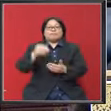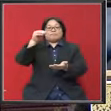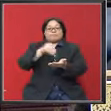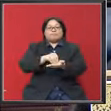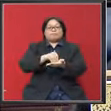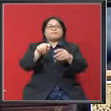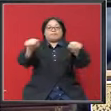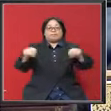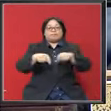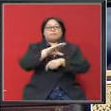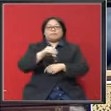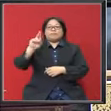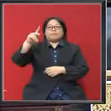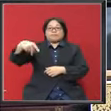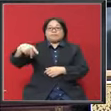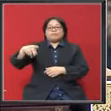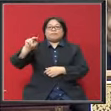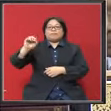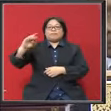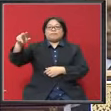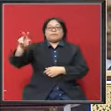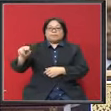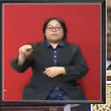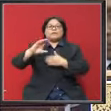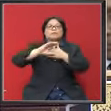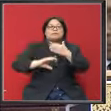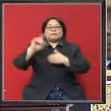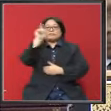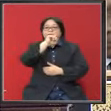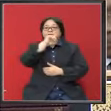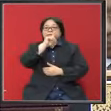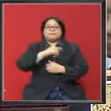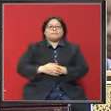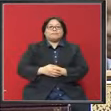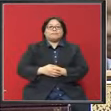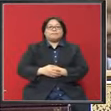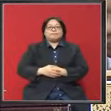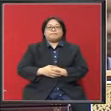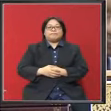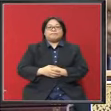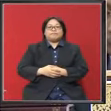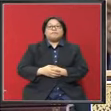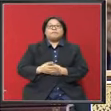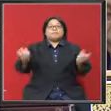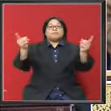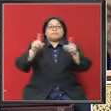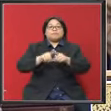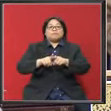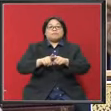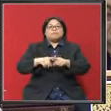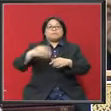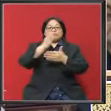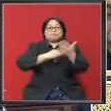tempat kejadian mereka Loco penorehan anak lelaki tari telah cedera parah akibat terkena tembakan susulan kejadian